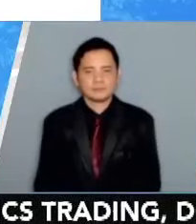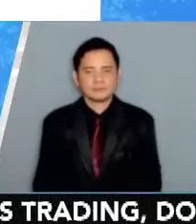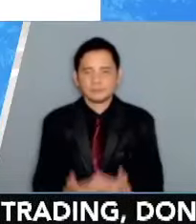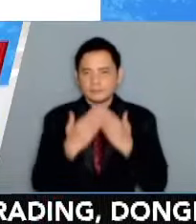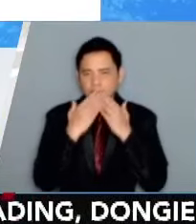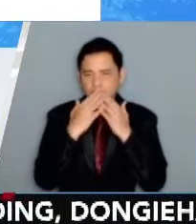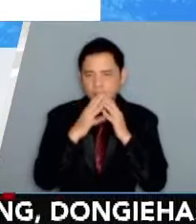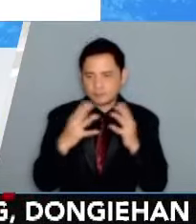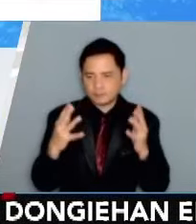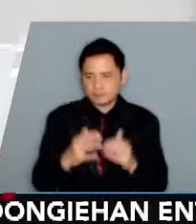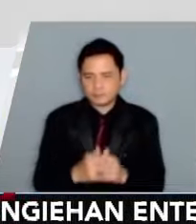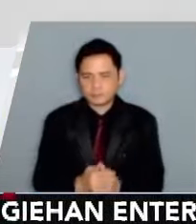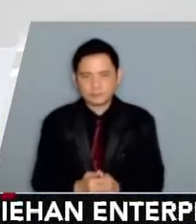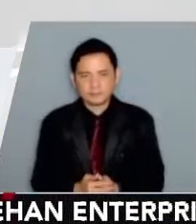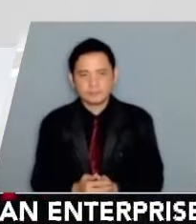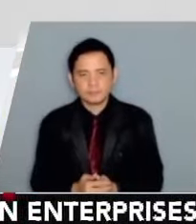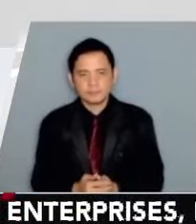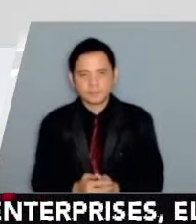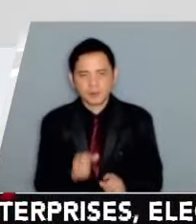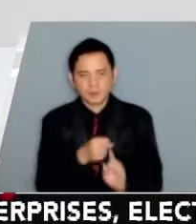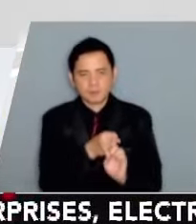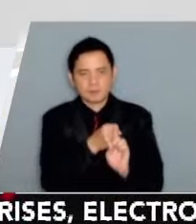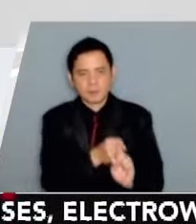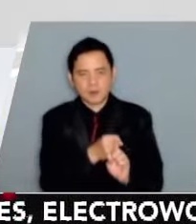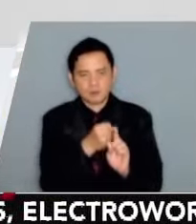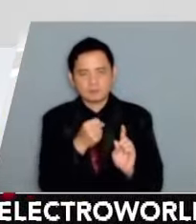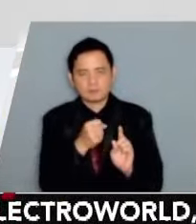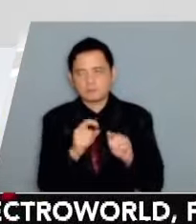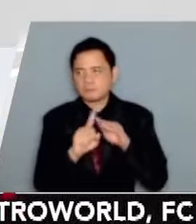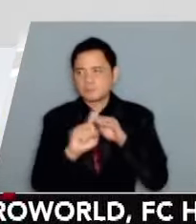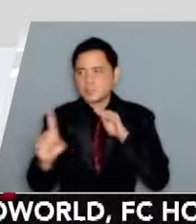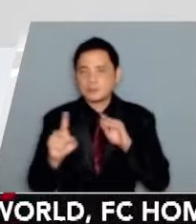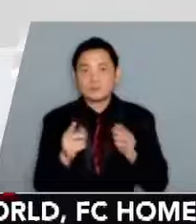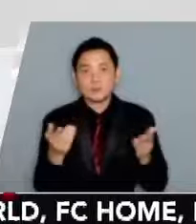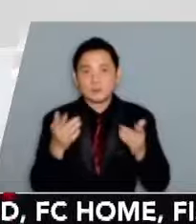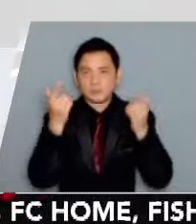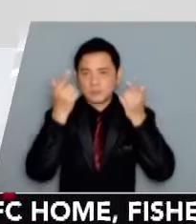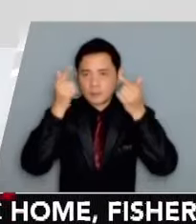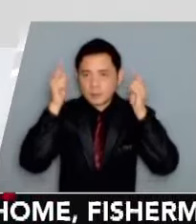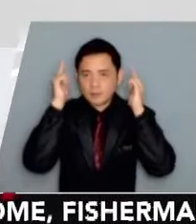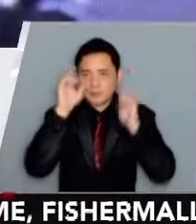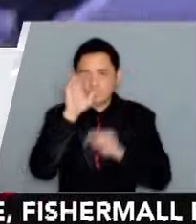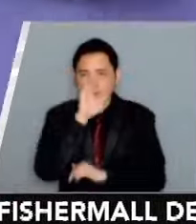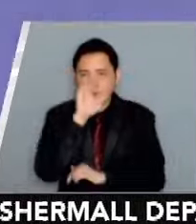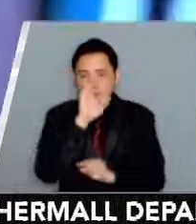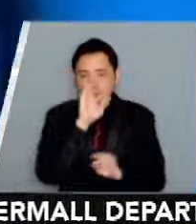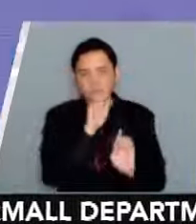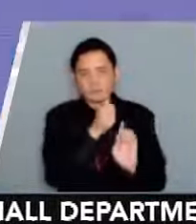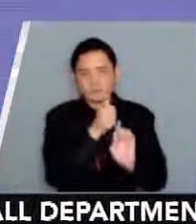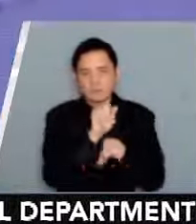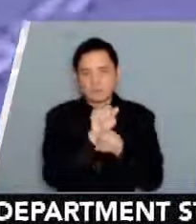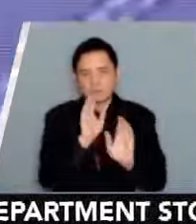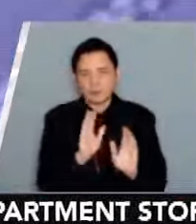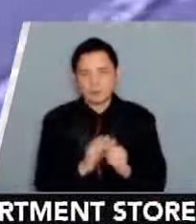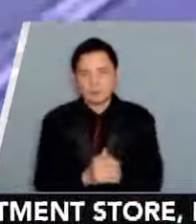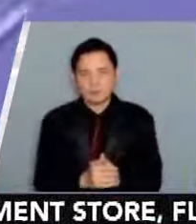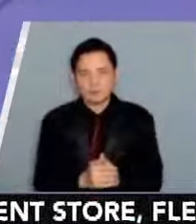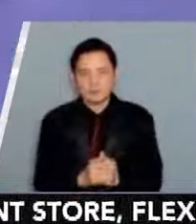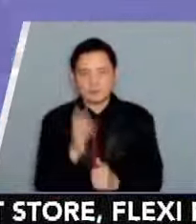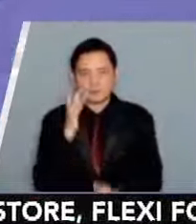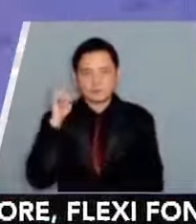Na biktima ng hit and run sa Lapu-Lapu, Cebu ang isang lalaking production worker. Binabaybay ng lalaki ang kahabaan ng